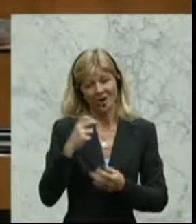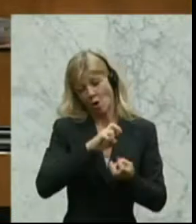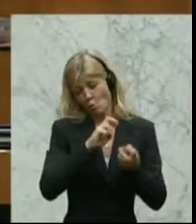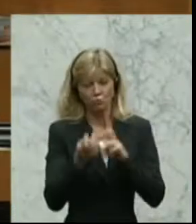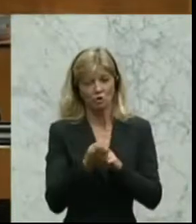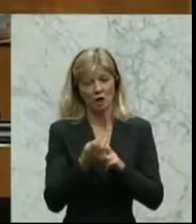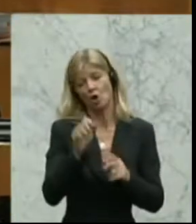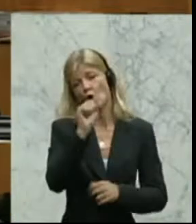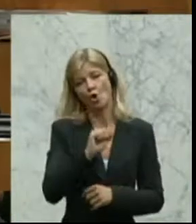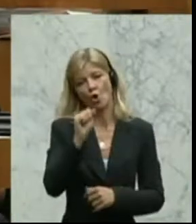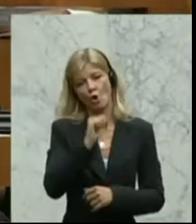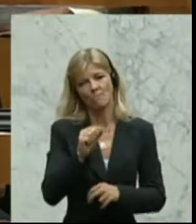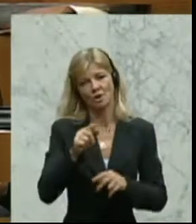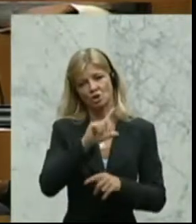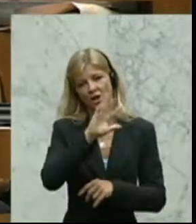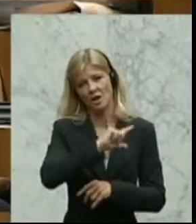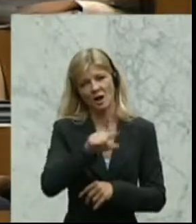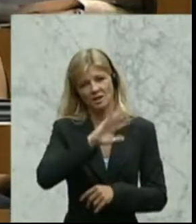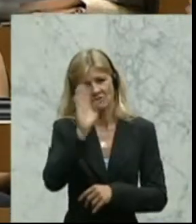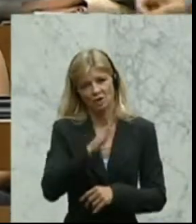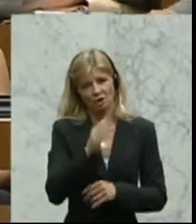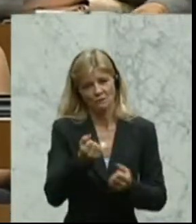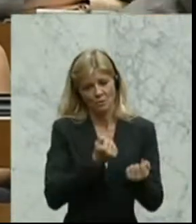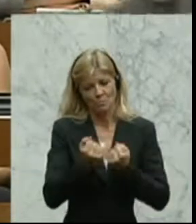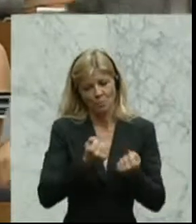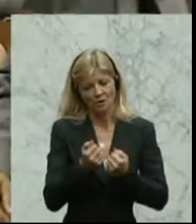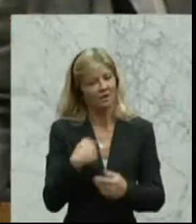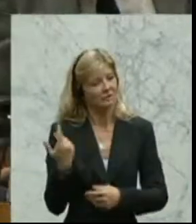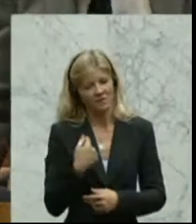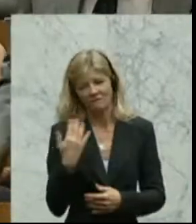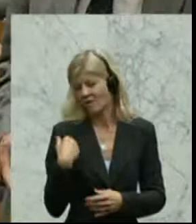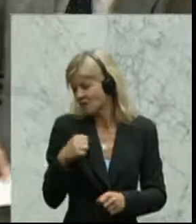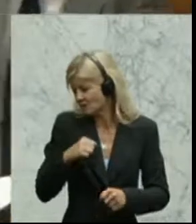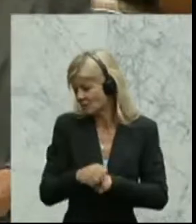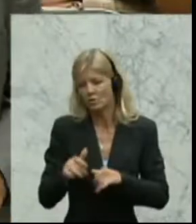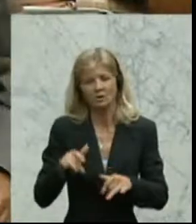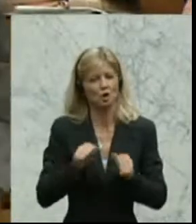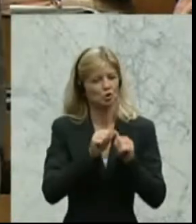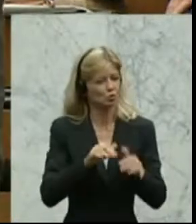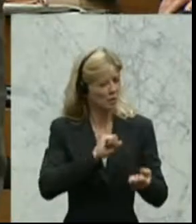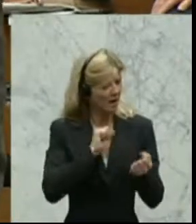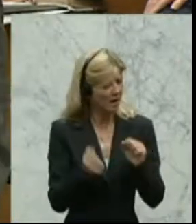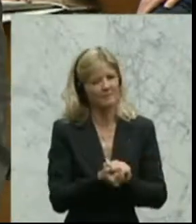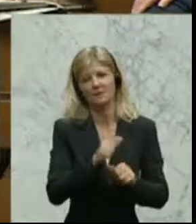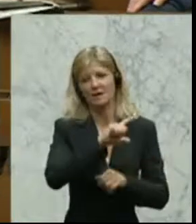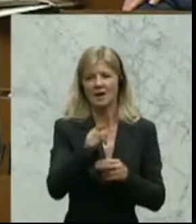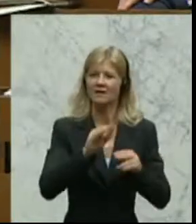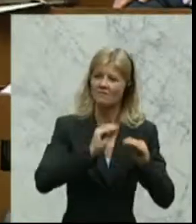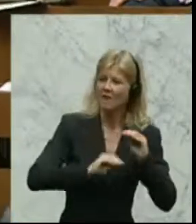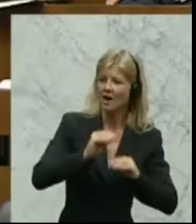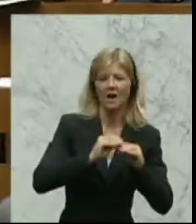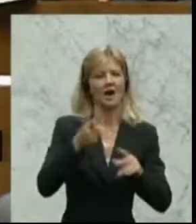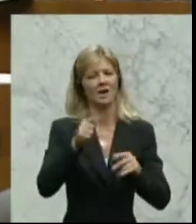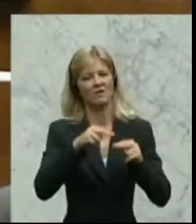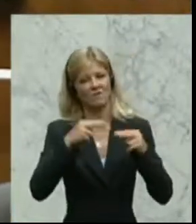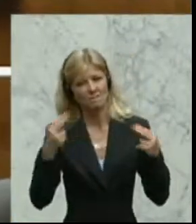unsere Strukturen in der Beratung, im Ministerium, in den Ländern draußen, in den Vereinen und Verbänden auf den Prüfstand zu stellen,